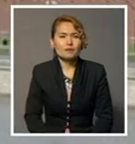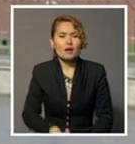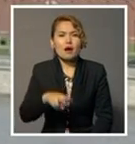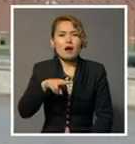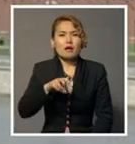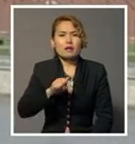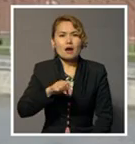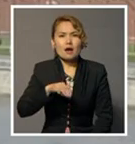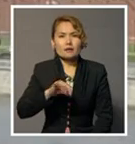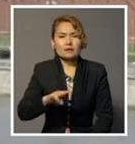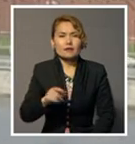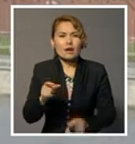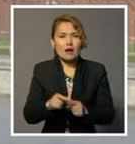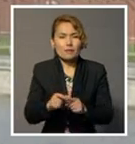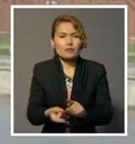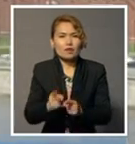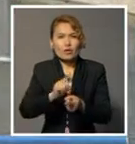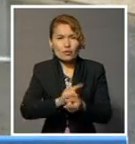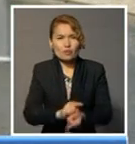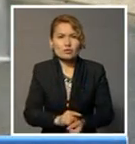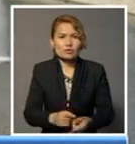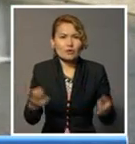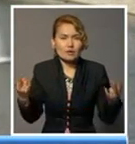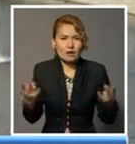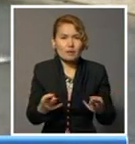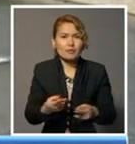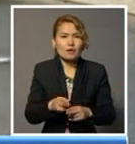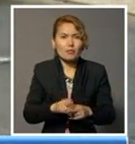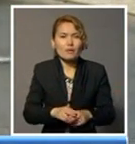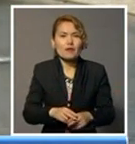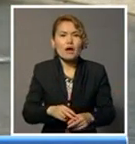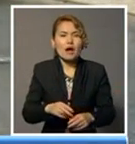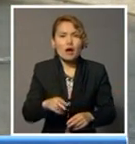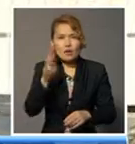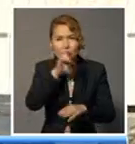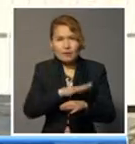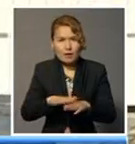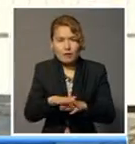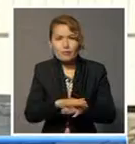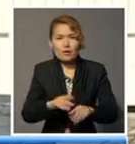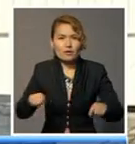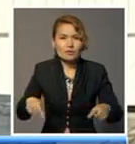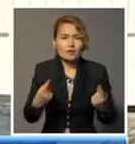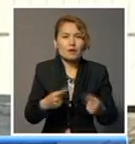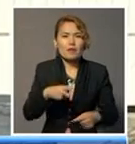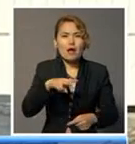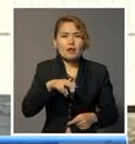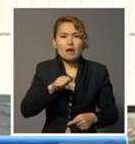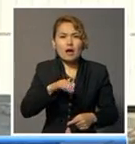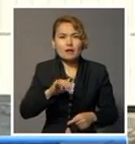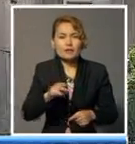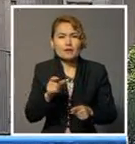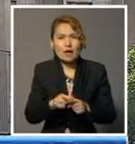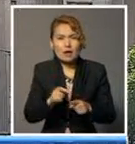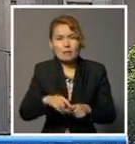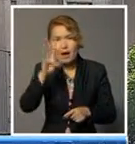Латын қарпіне көшу қазіргі заман талабы. Мұндай өзгерістен әр адам түптеп келгенде тұтас мемлекет ұтады. Себебі латын әліпби арқылы қазақ елінің